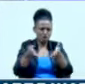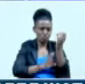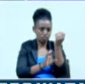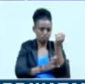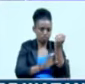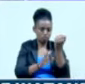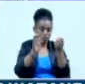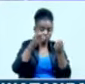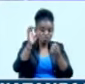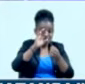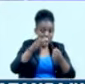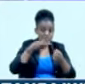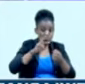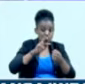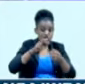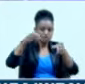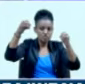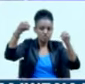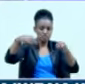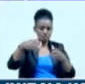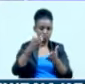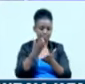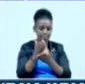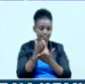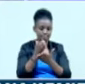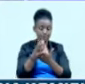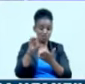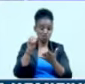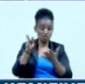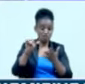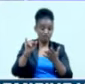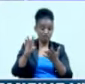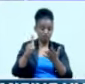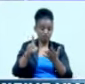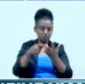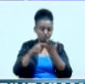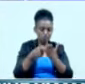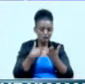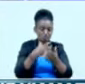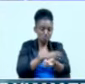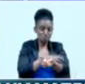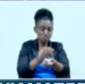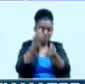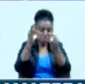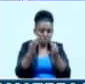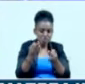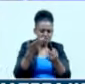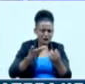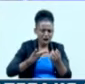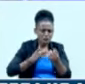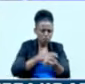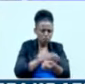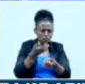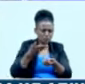Ibyo bintu byo kwishakamo igisubizo nabyo byagaragaye ko COVID yatweretse ko dufite ubushobozi hari ibintu